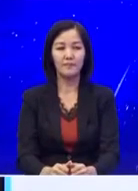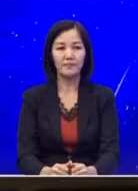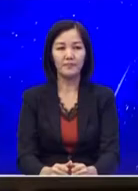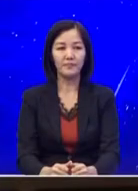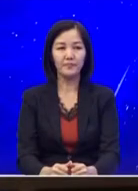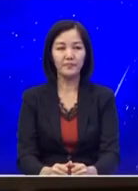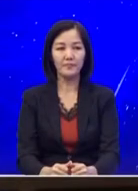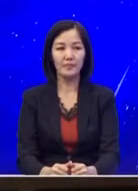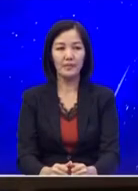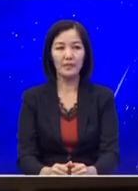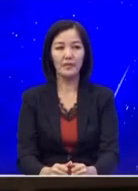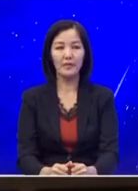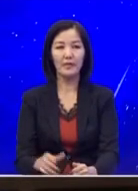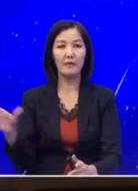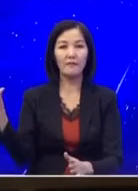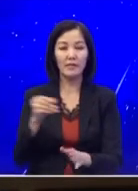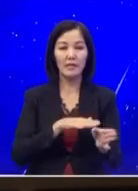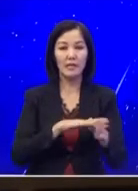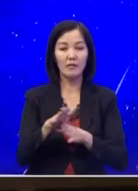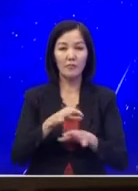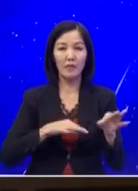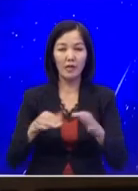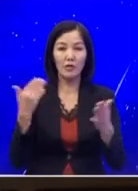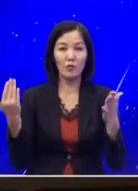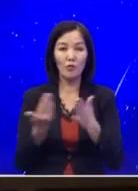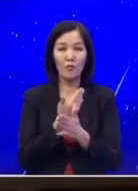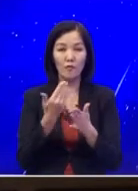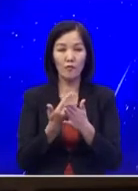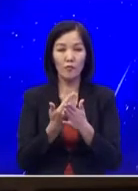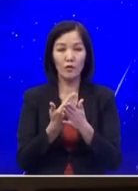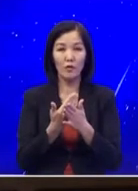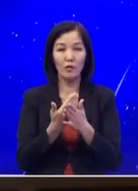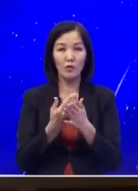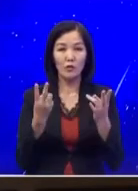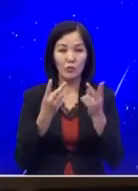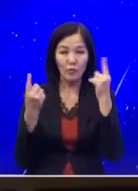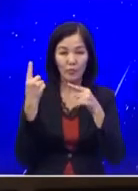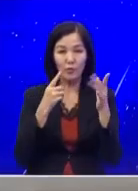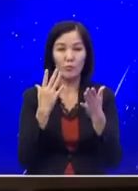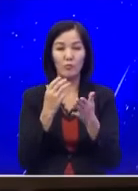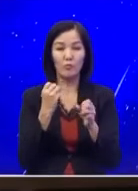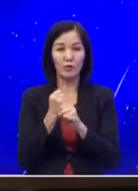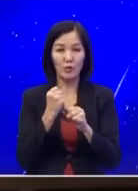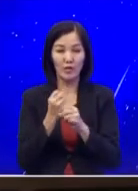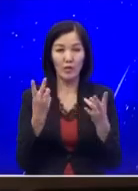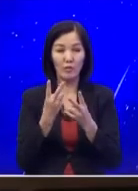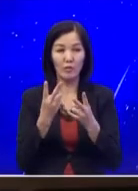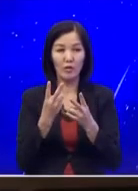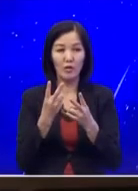правоохранению. Все реализованные проекты, теперь надо новую волну какую-то. Новые проекты хорошие. Особенно